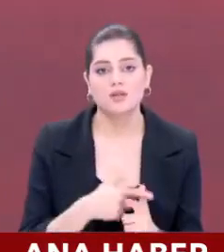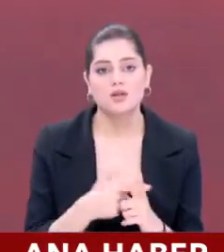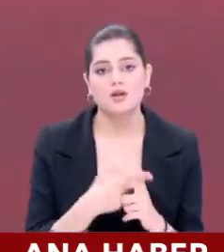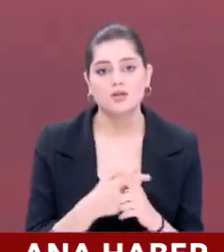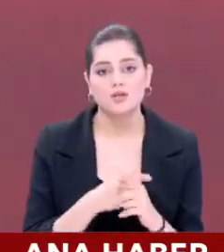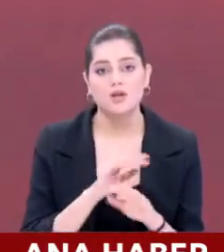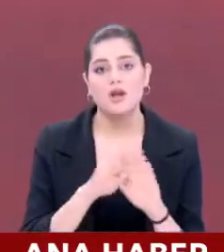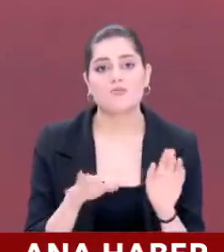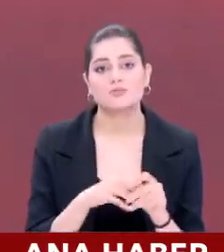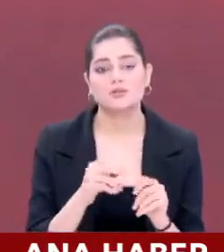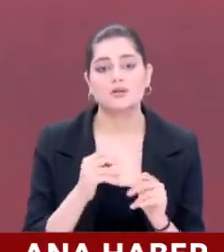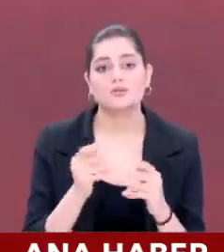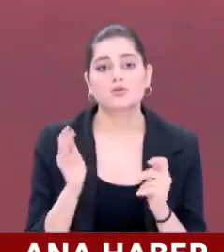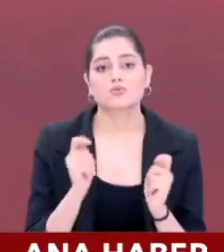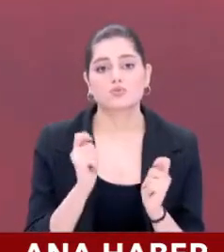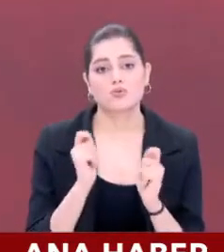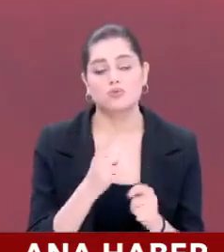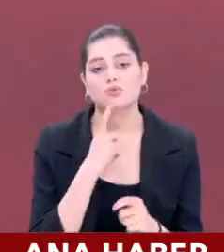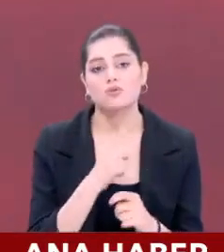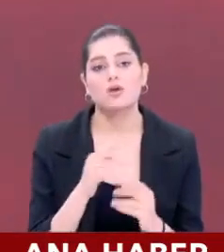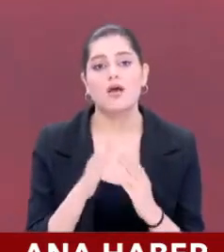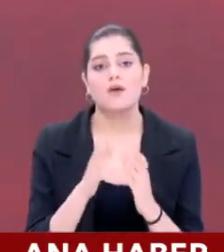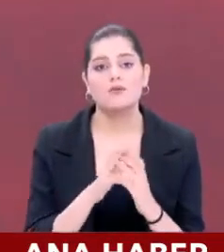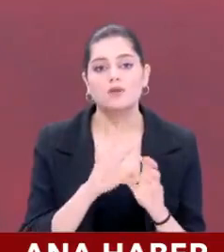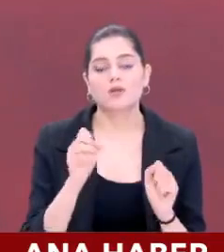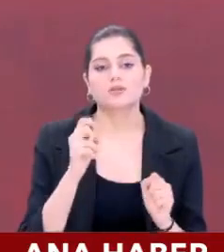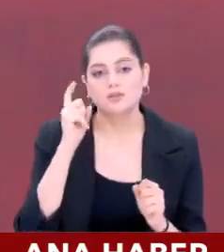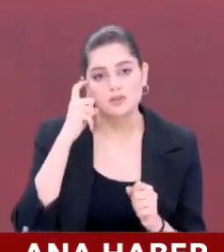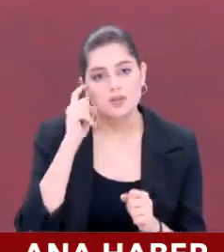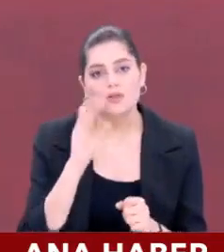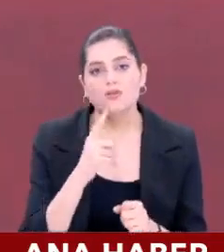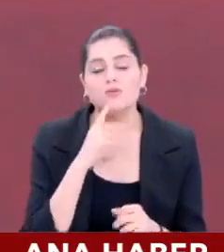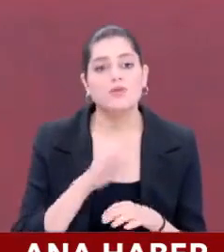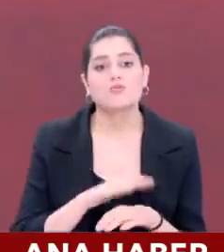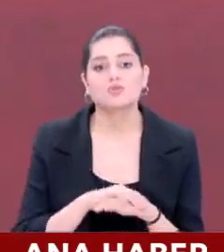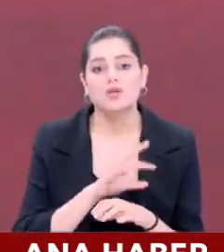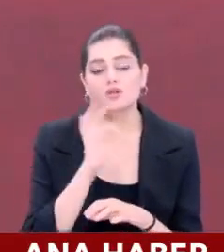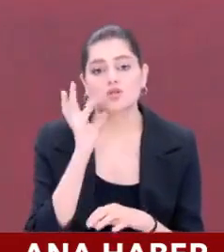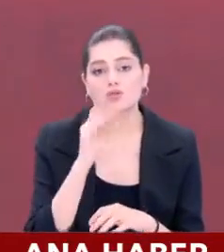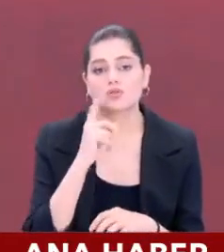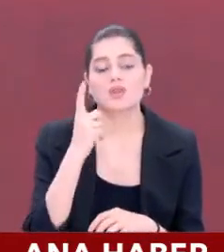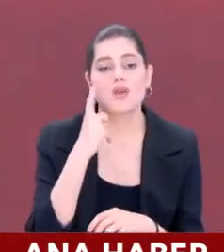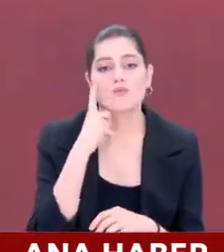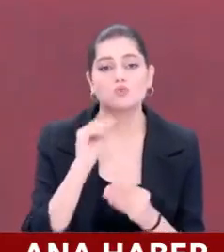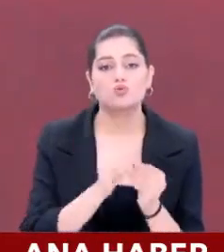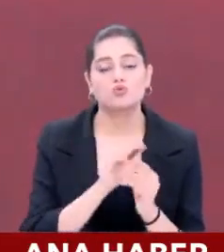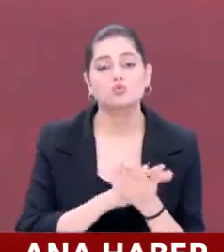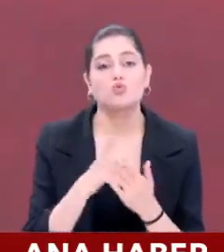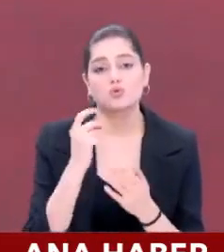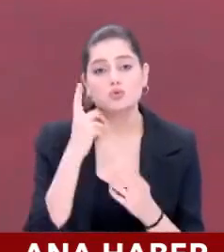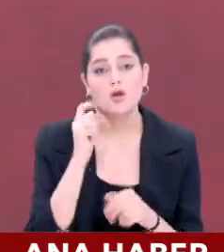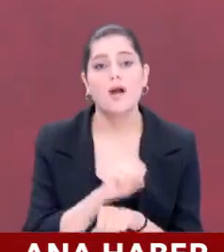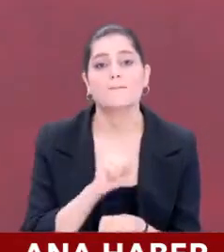perişan kiralayacak ev bulamıyorlar Ev sahipleri Öfkeli ne yapacağını şaşırmış hükümet bazı çözümler getiriyor